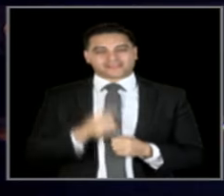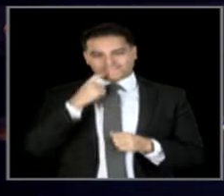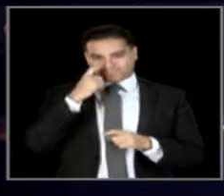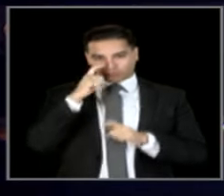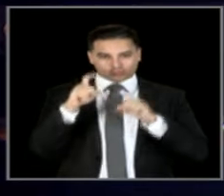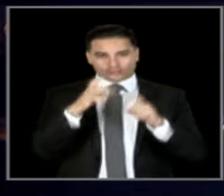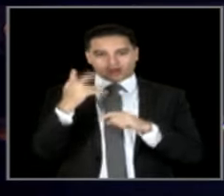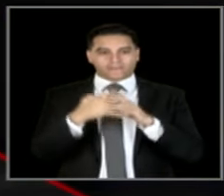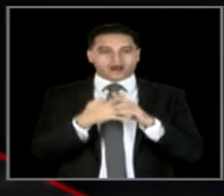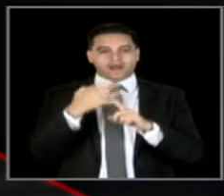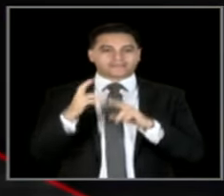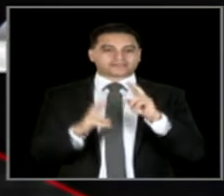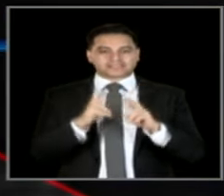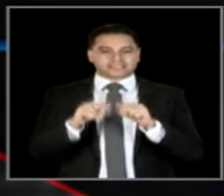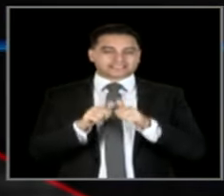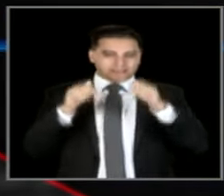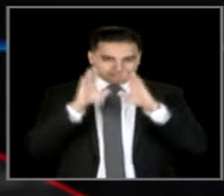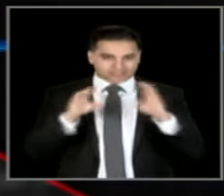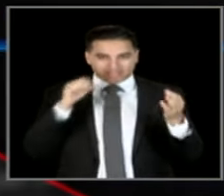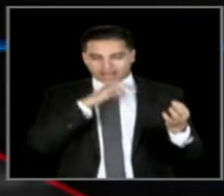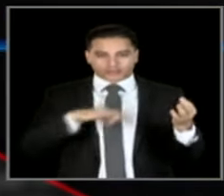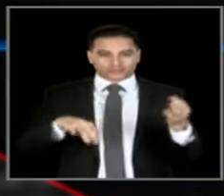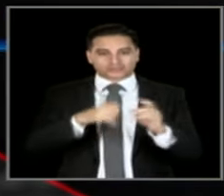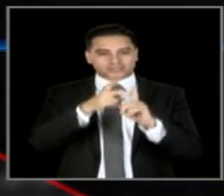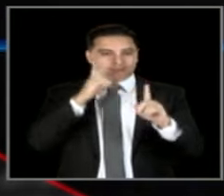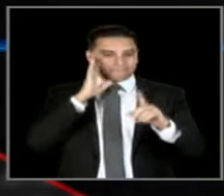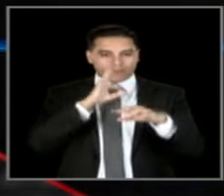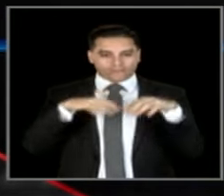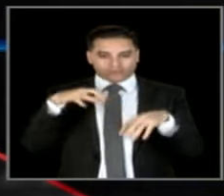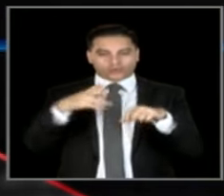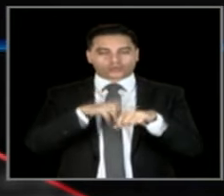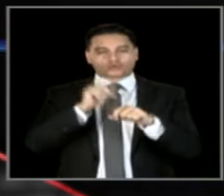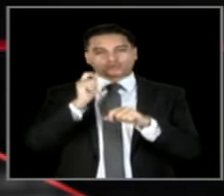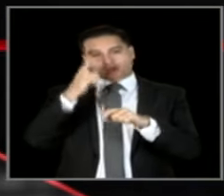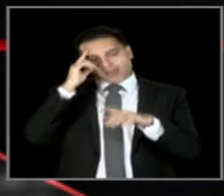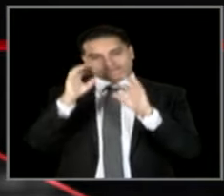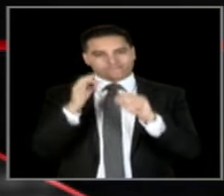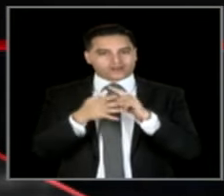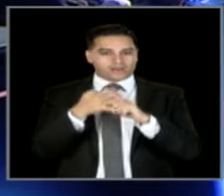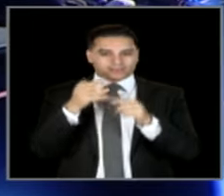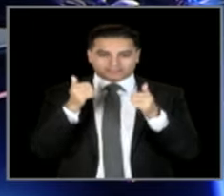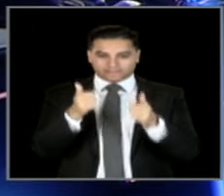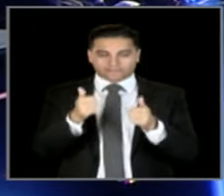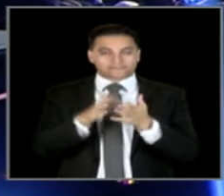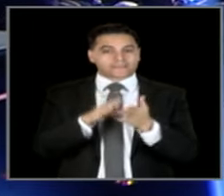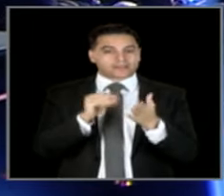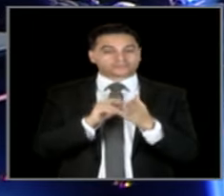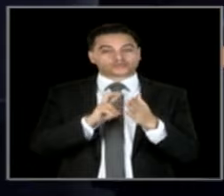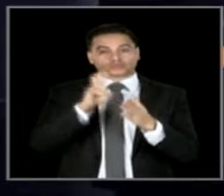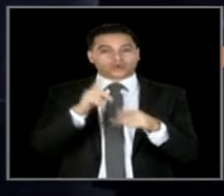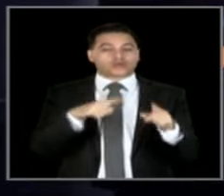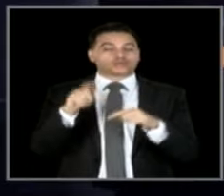فقرة الفنون أربع أسئلة: سينما ومسرح، أغاني وموسيقى، لوحات ومعالم، وسرعة البديهة.